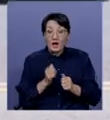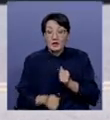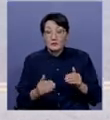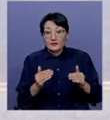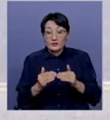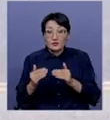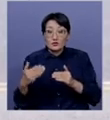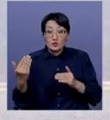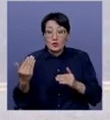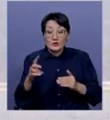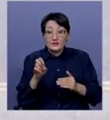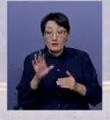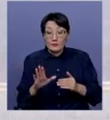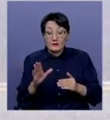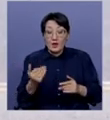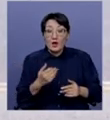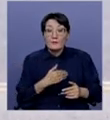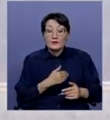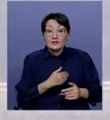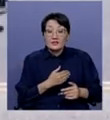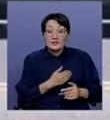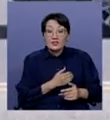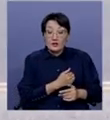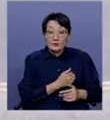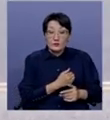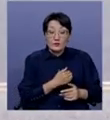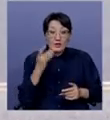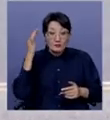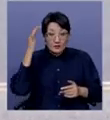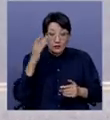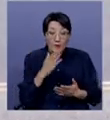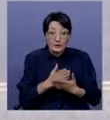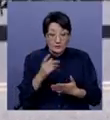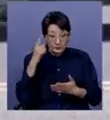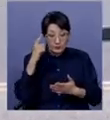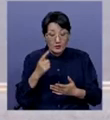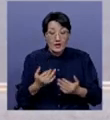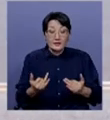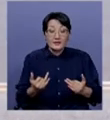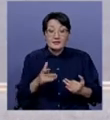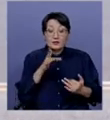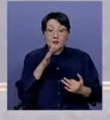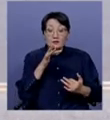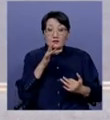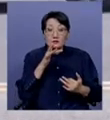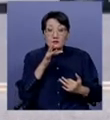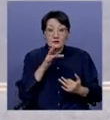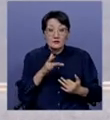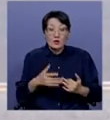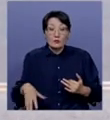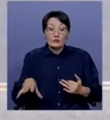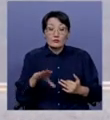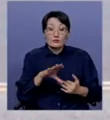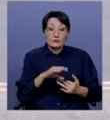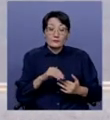Әрбір ғимаратта сол кісінің бір жанының қалауы, жанының жылуы бар деп ойлаймын. Қазіргі кезде бүкіл